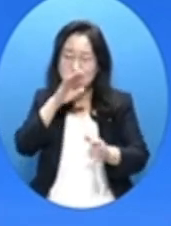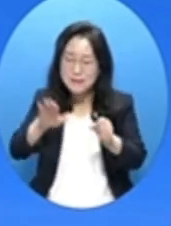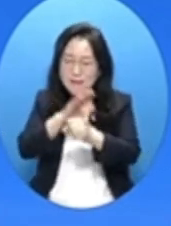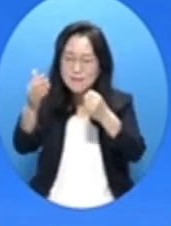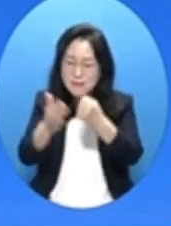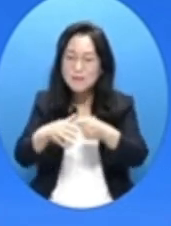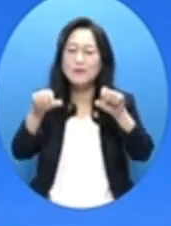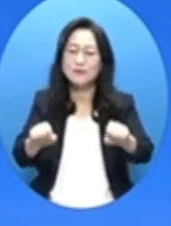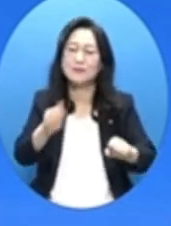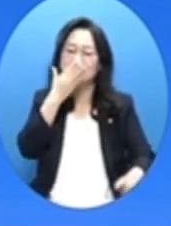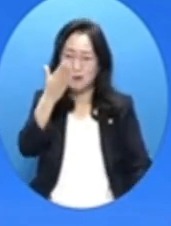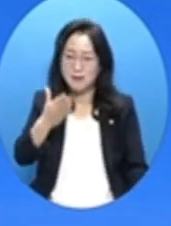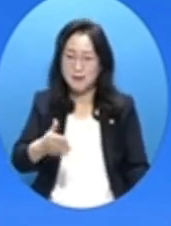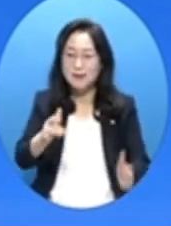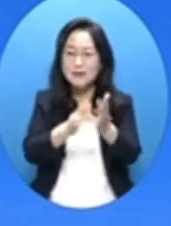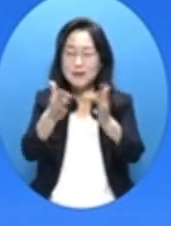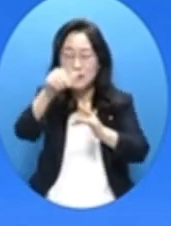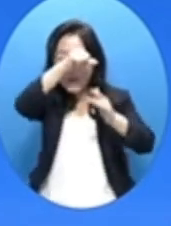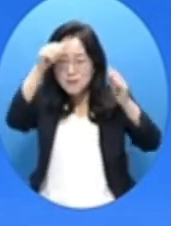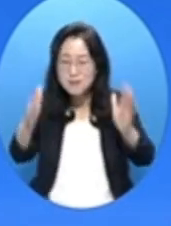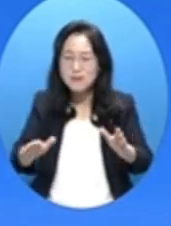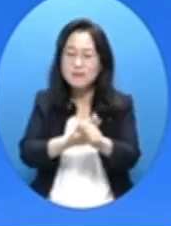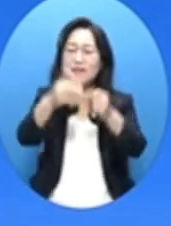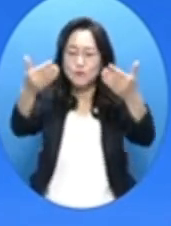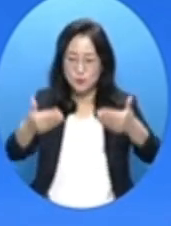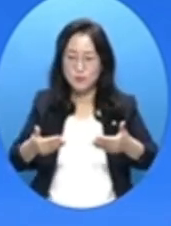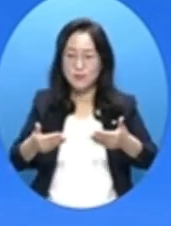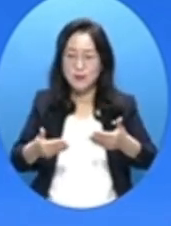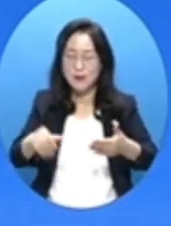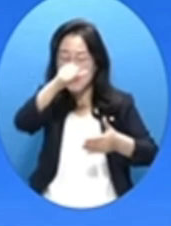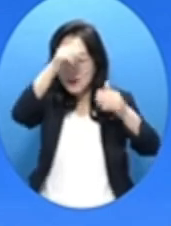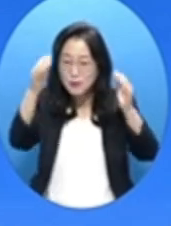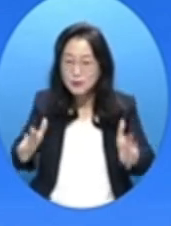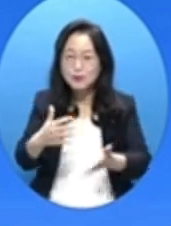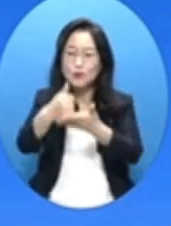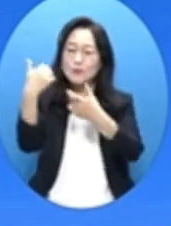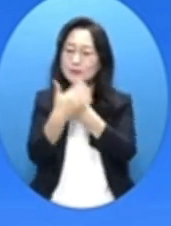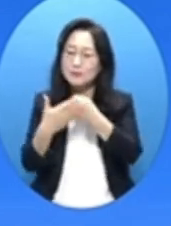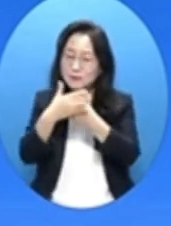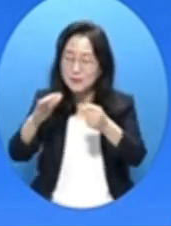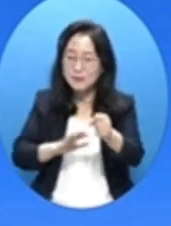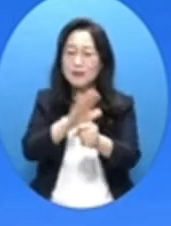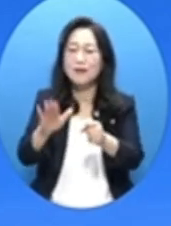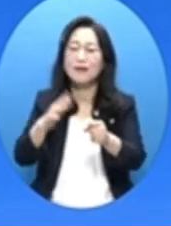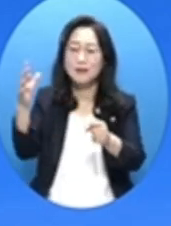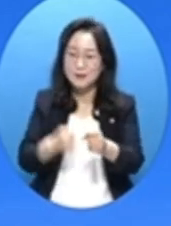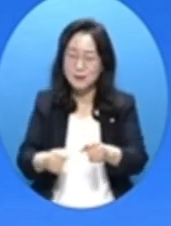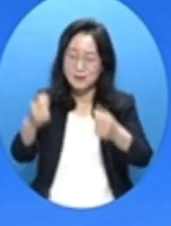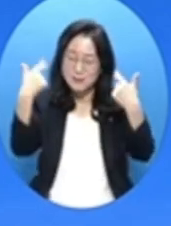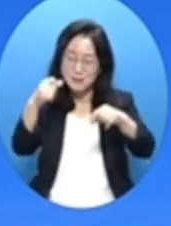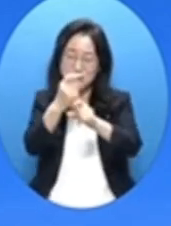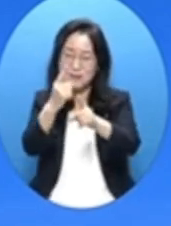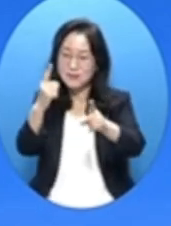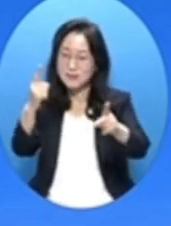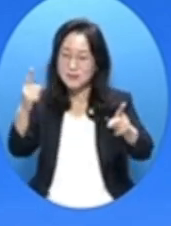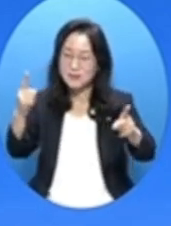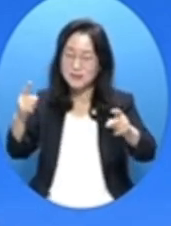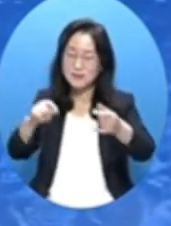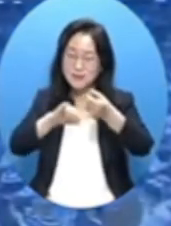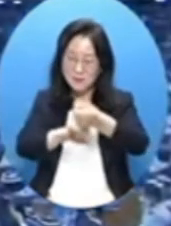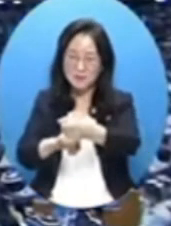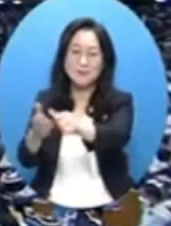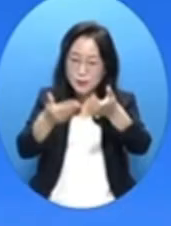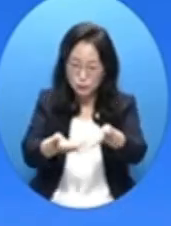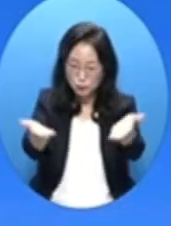사는 것입니다. 예수님이 한평생 우리를 사랑하십니다. 한평생 주님의 은혜와 사랑 가운데 늘 승리하며 살아가는 우리 모두가 되어야